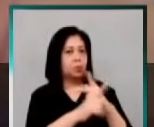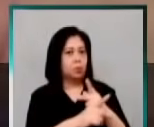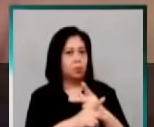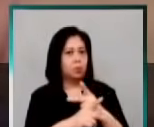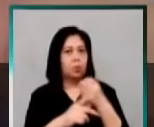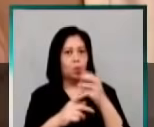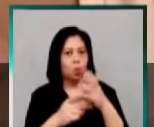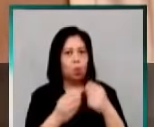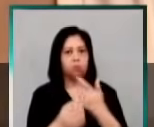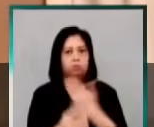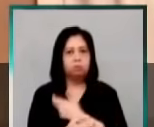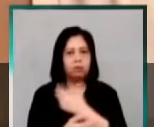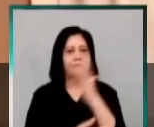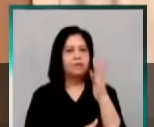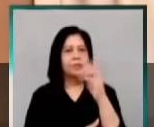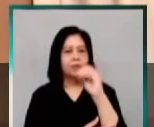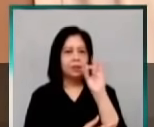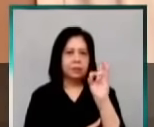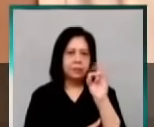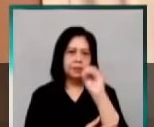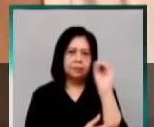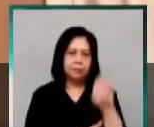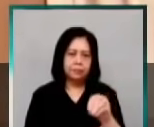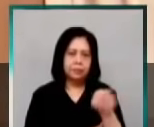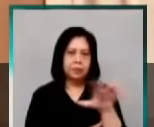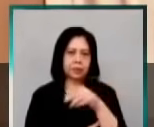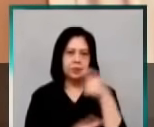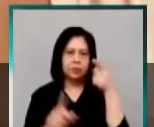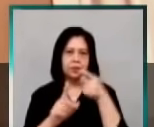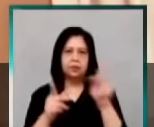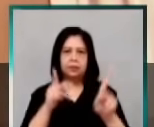ang 50-70% ng target na population.